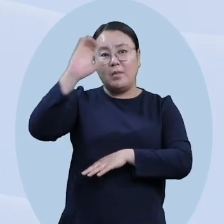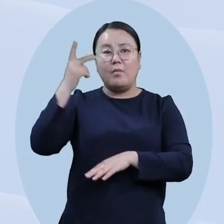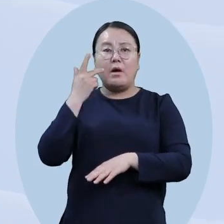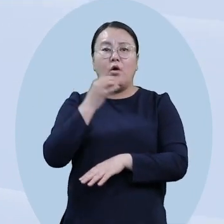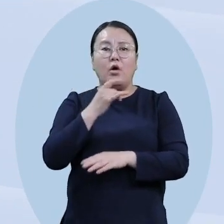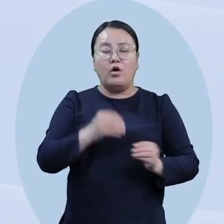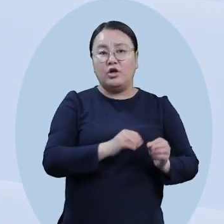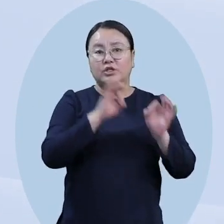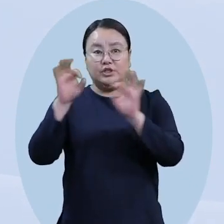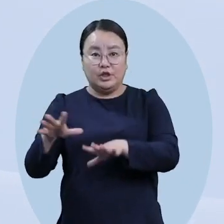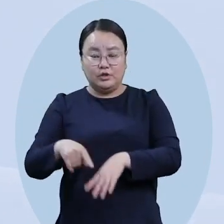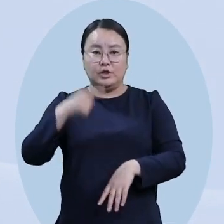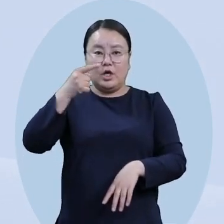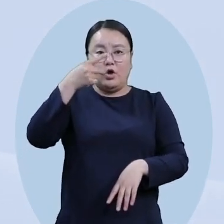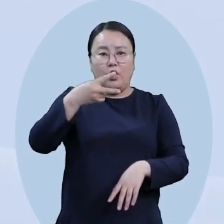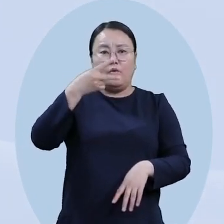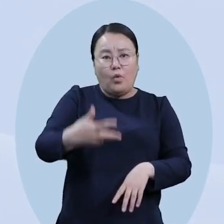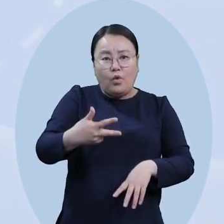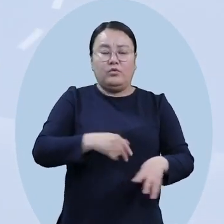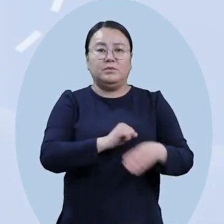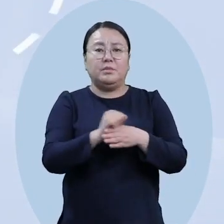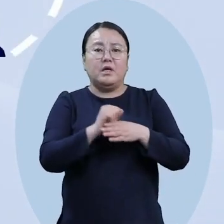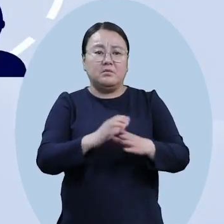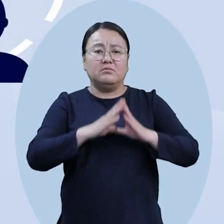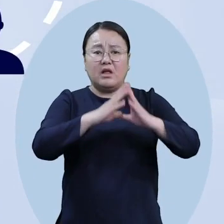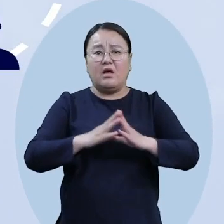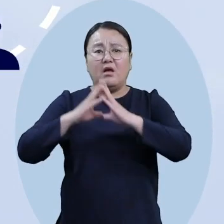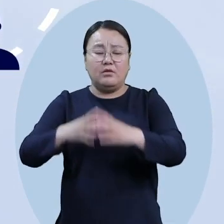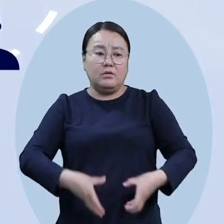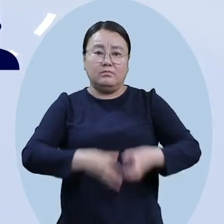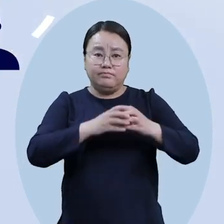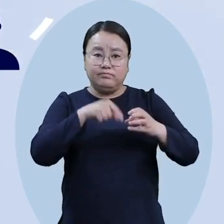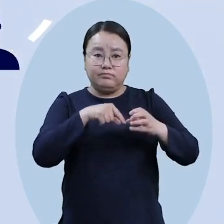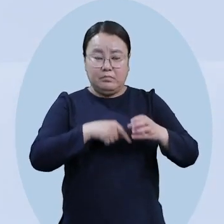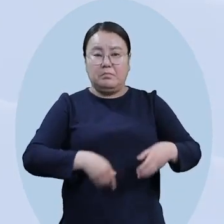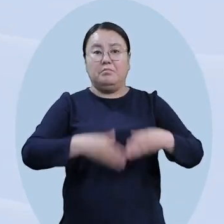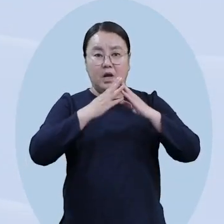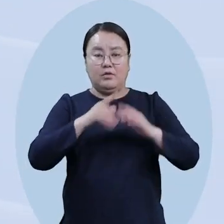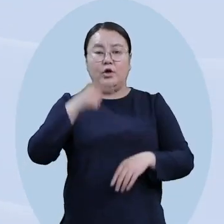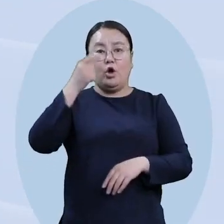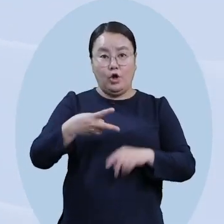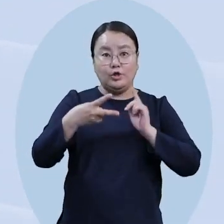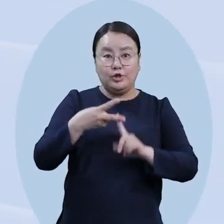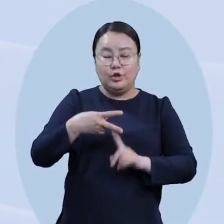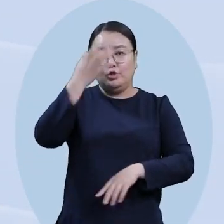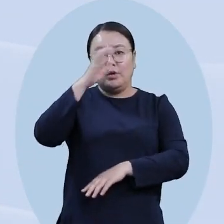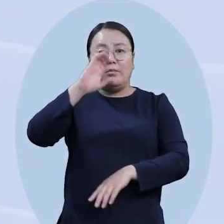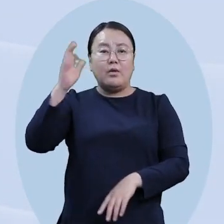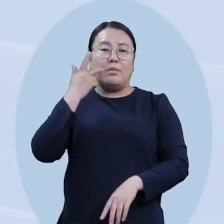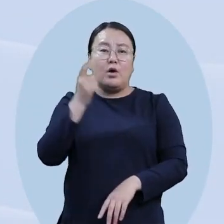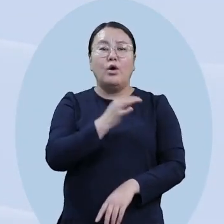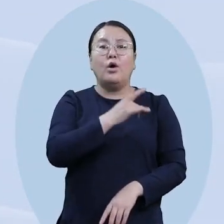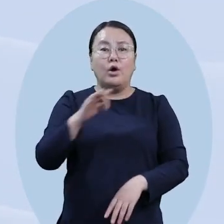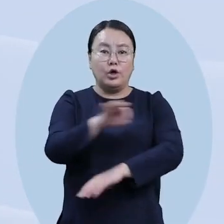шилжүүлж төслийг 2-3 дахь хэлэлцүүлэгт бэлтгэх үүрэг бүхий ажлын хэсгийг байгуулна. 2 дахь хэлэлцүүлэг. Төрийн